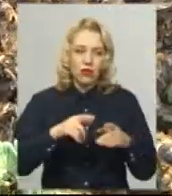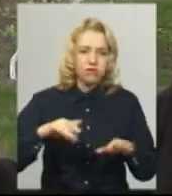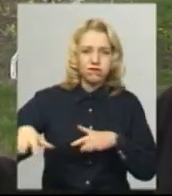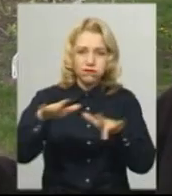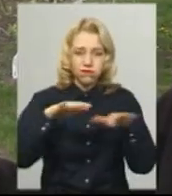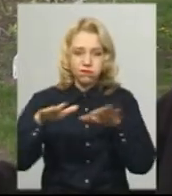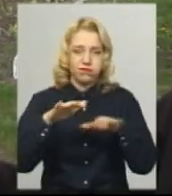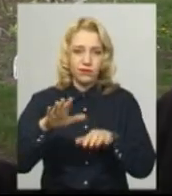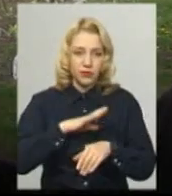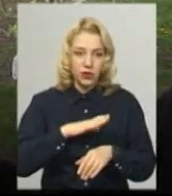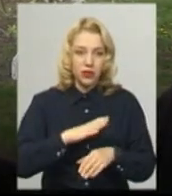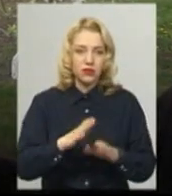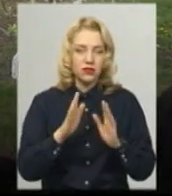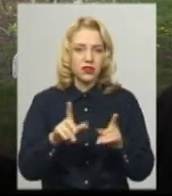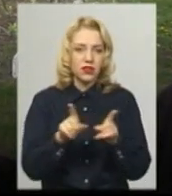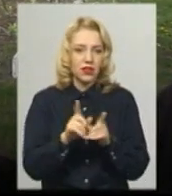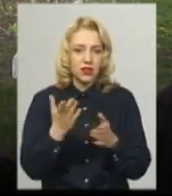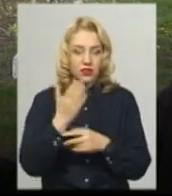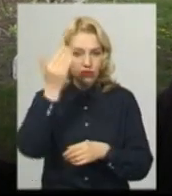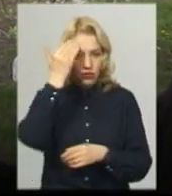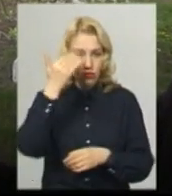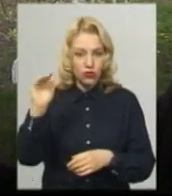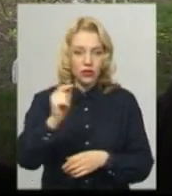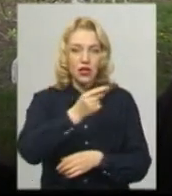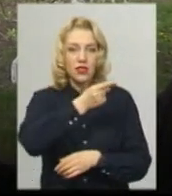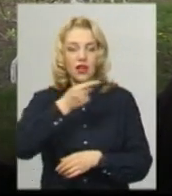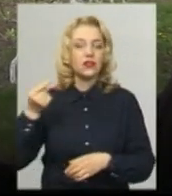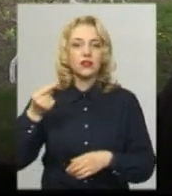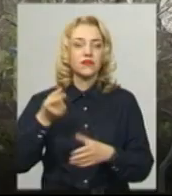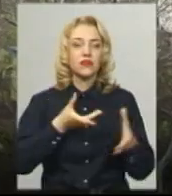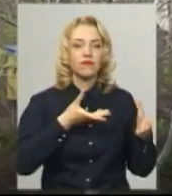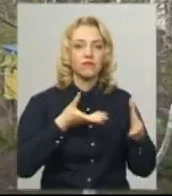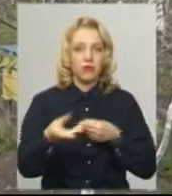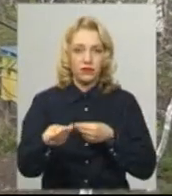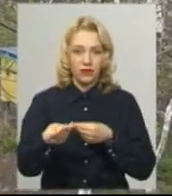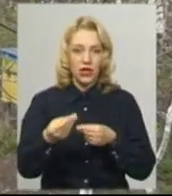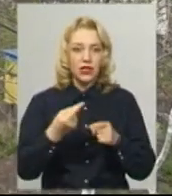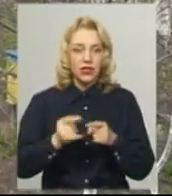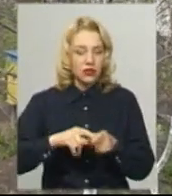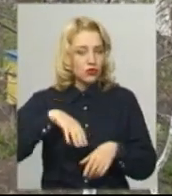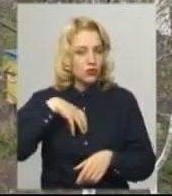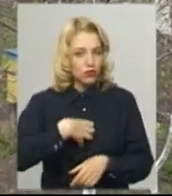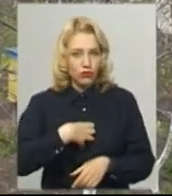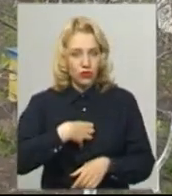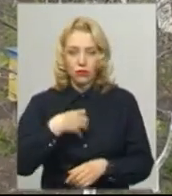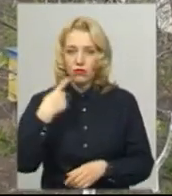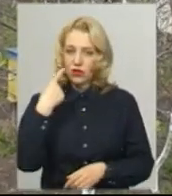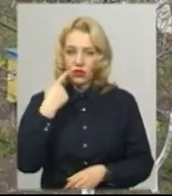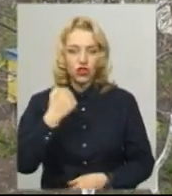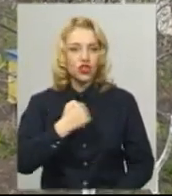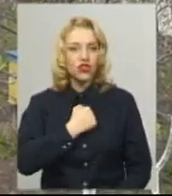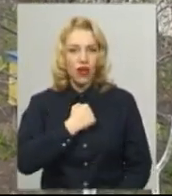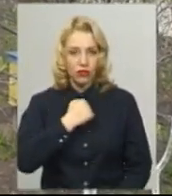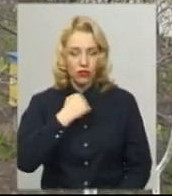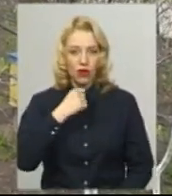обльоти. Тільки якийсь такий сторонній, дуже негативний чинник, фактор вплинув. Це дуже сумно, це дуже прикро, жалко бджолу,